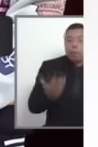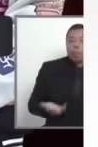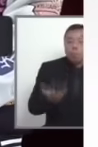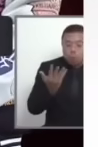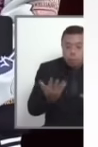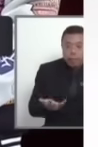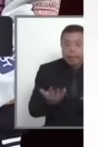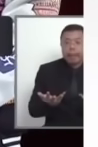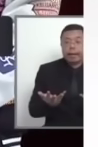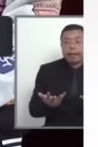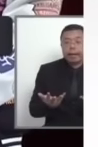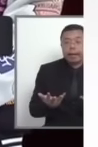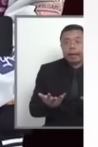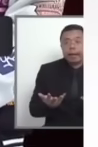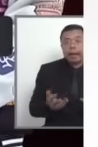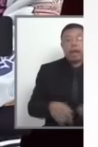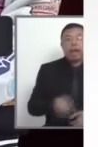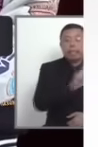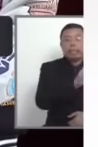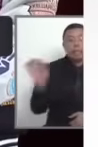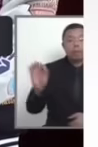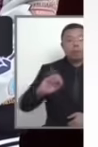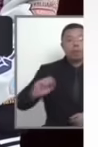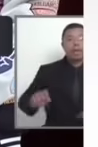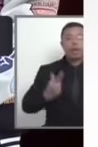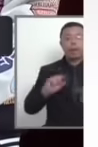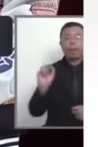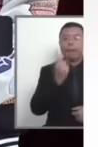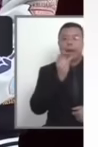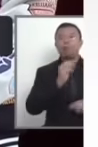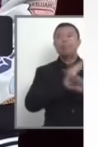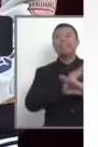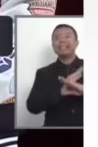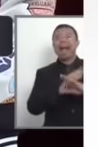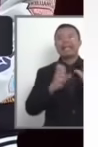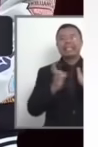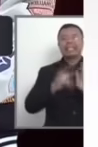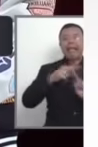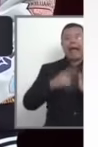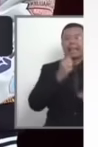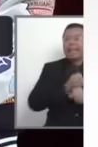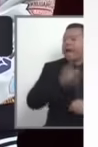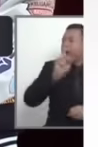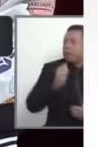juga kritik juga dan refleksi yang saya lihat itu juga terkait dengan